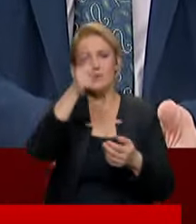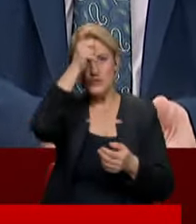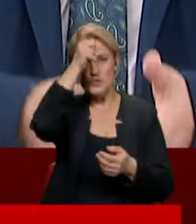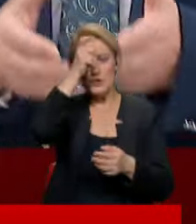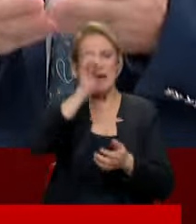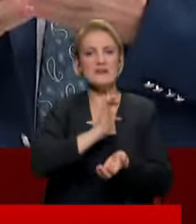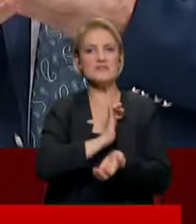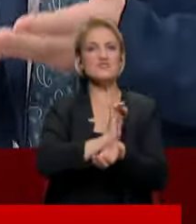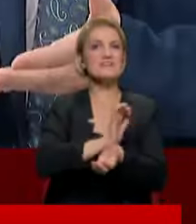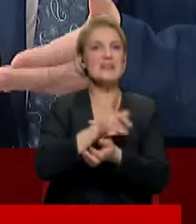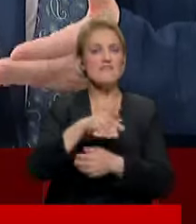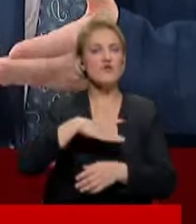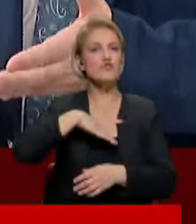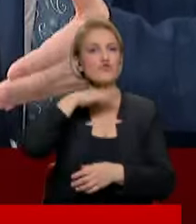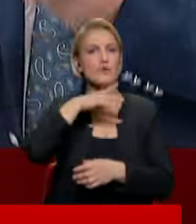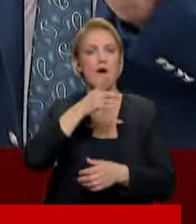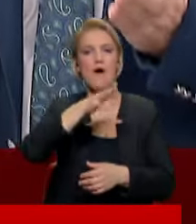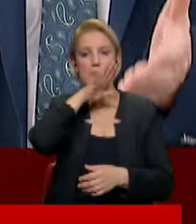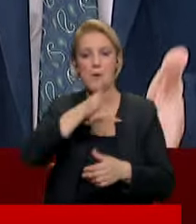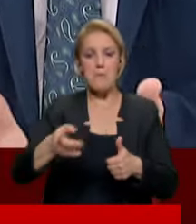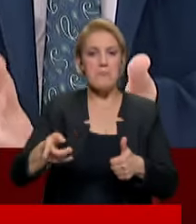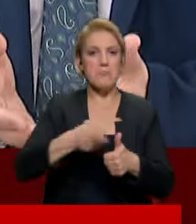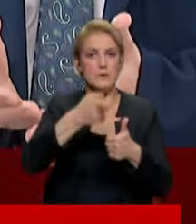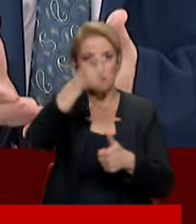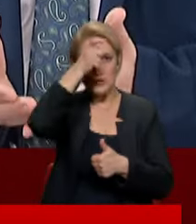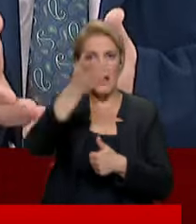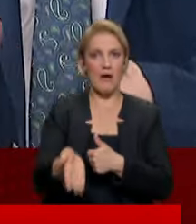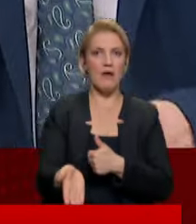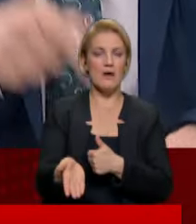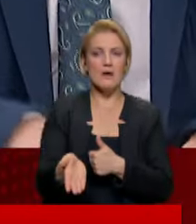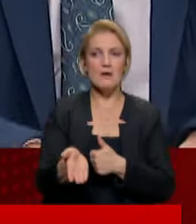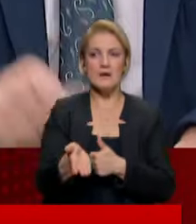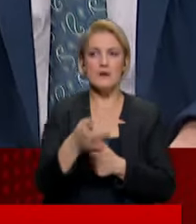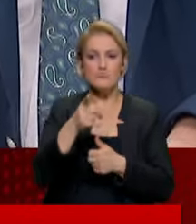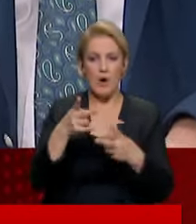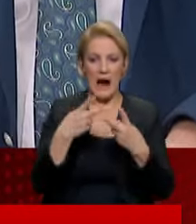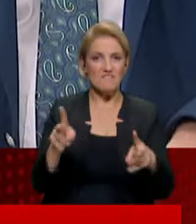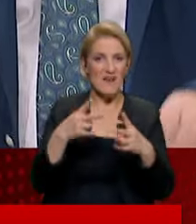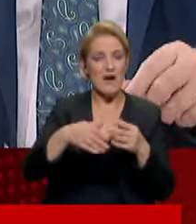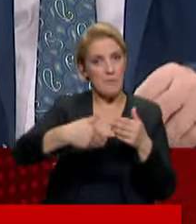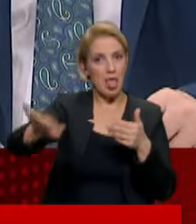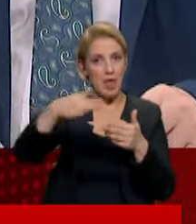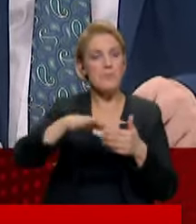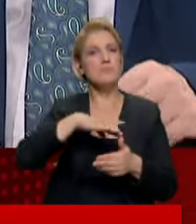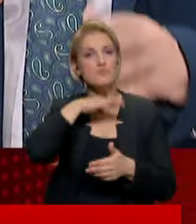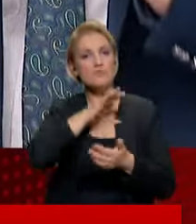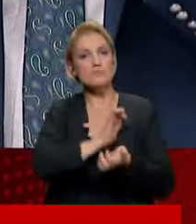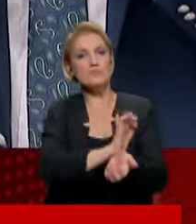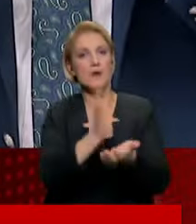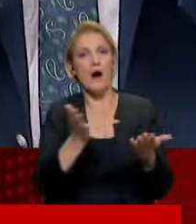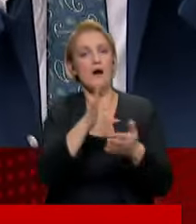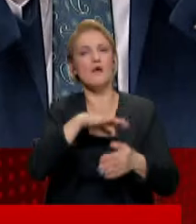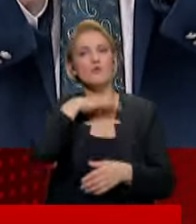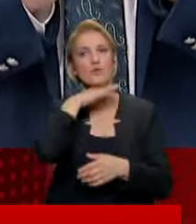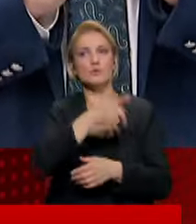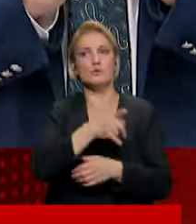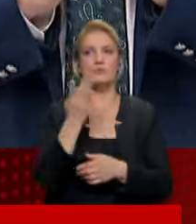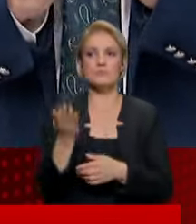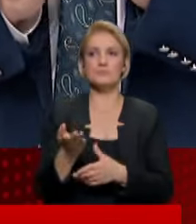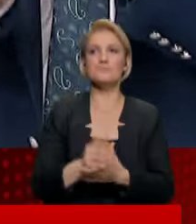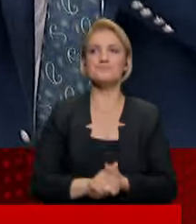doluluğuna Avrupa'da birinci sırada dünyada ilk beşte bu aflar rağmen diyorum Dolayısıyla popülist söylemlere